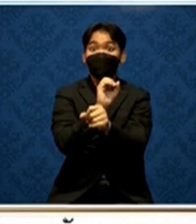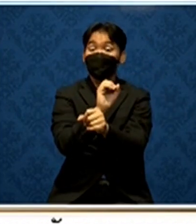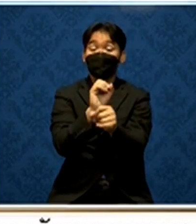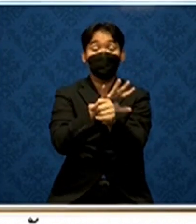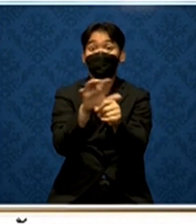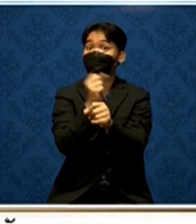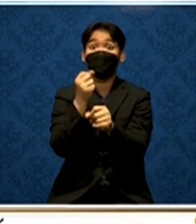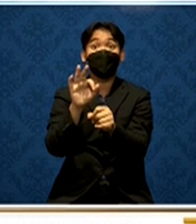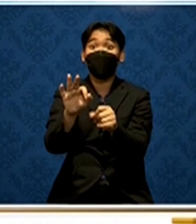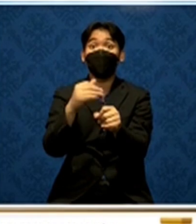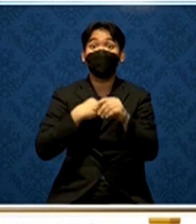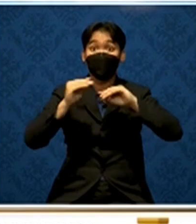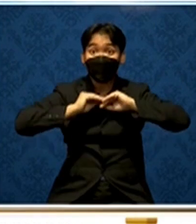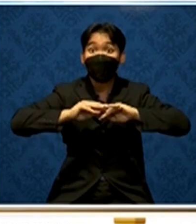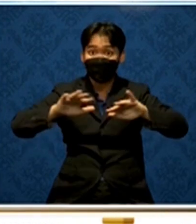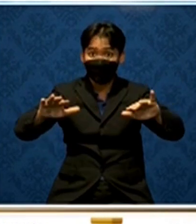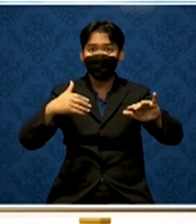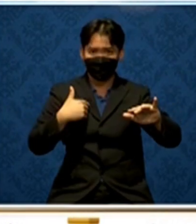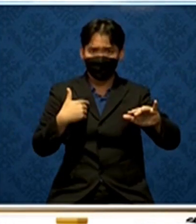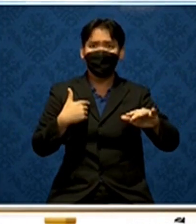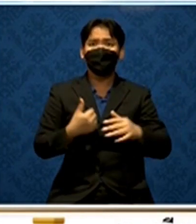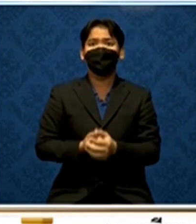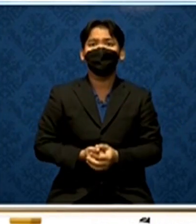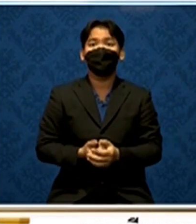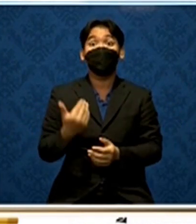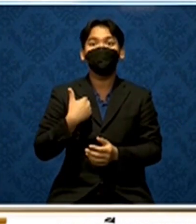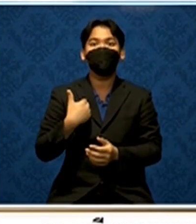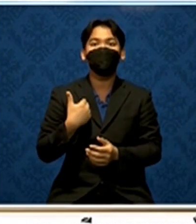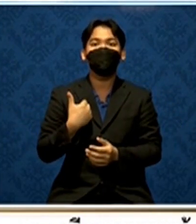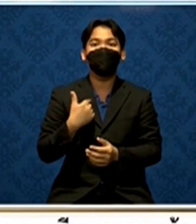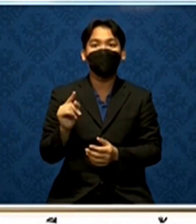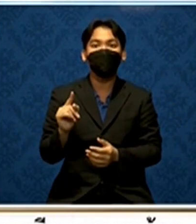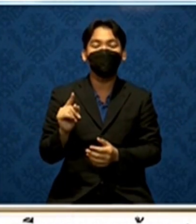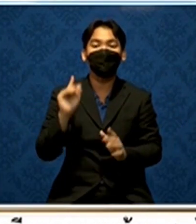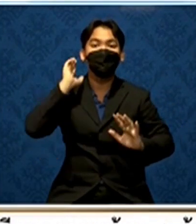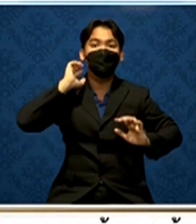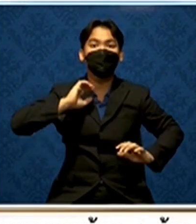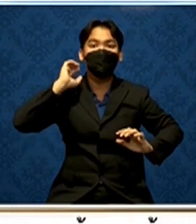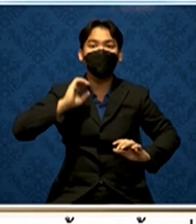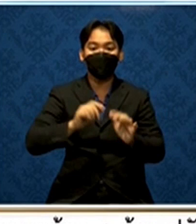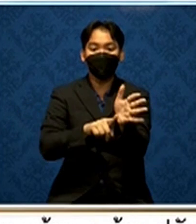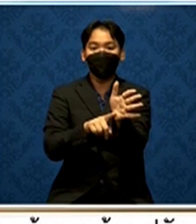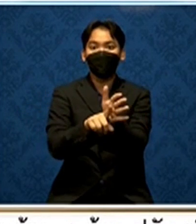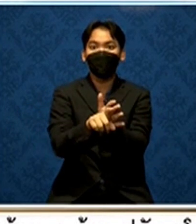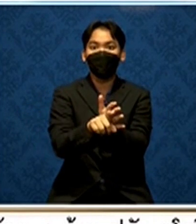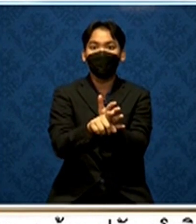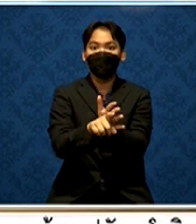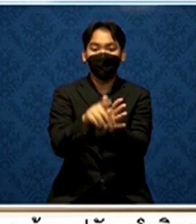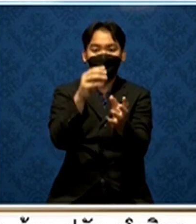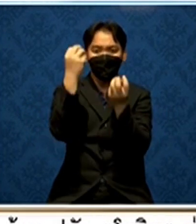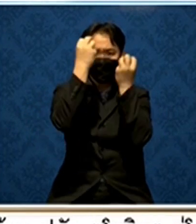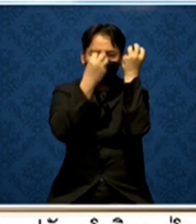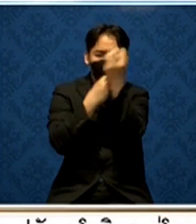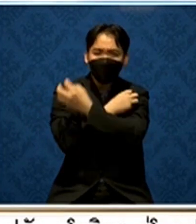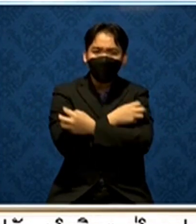การระบาดของโรคระบาดใหม่หรือโรคระบาดฝีดาษวานอนสถานการณ์โควิด-19ครับกระทรวงสา